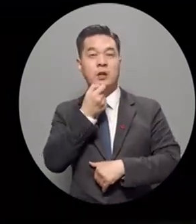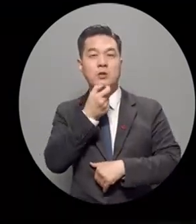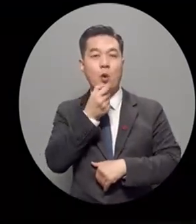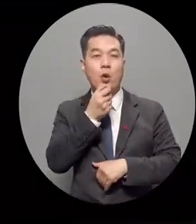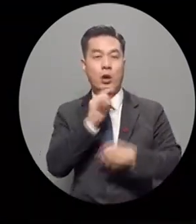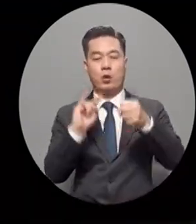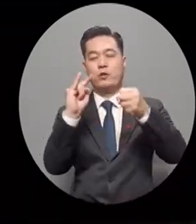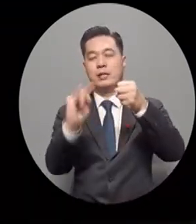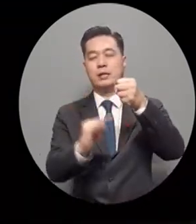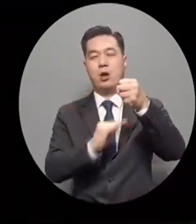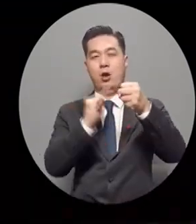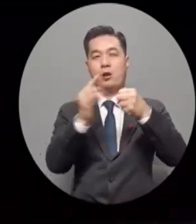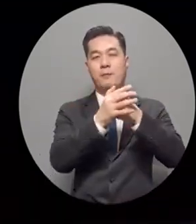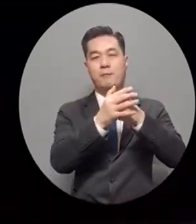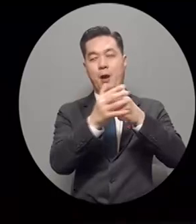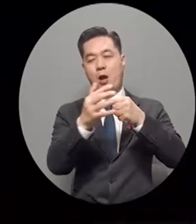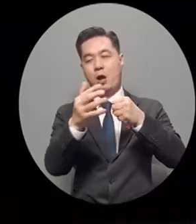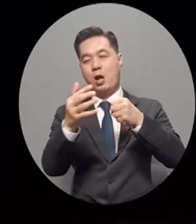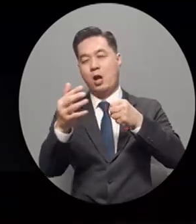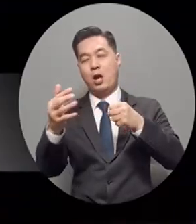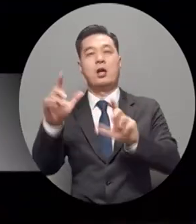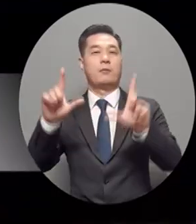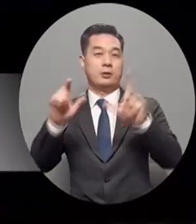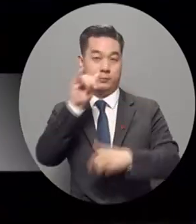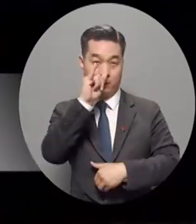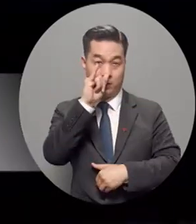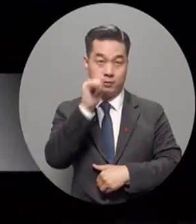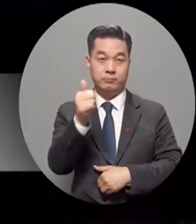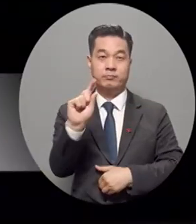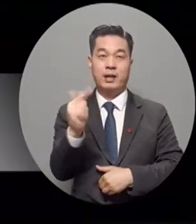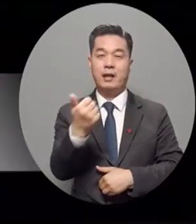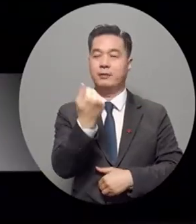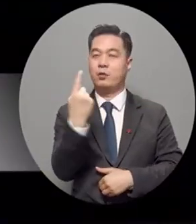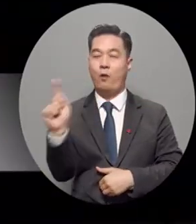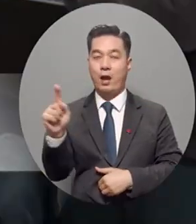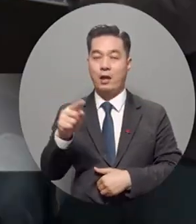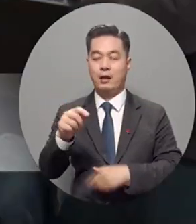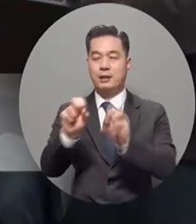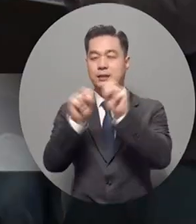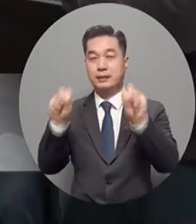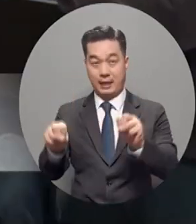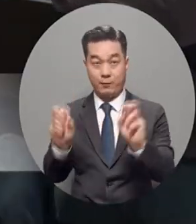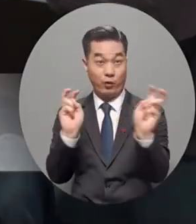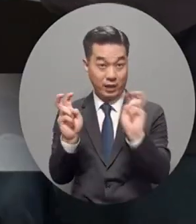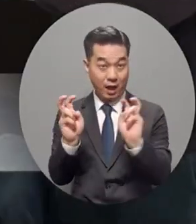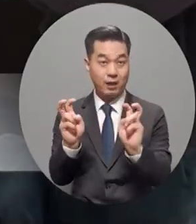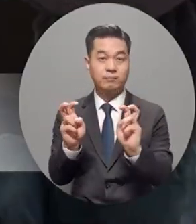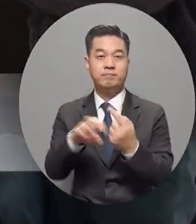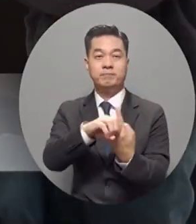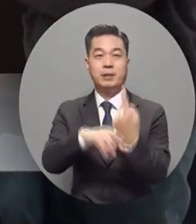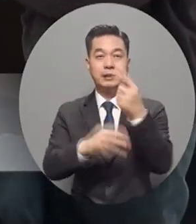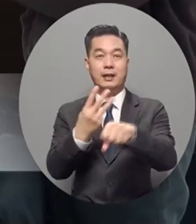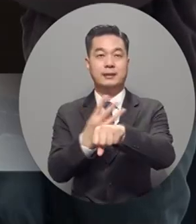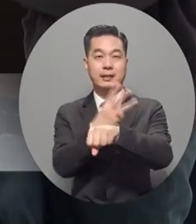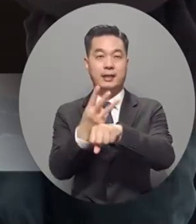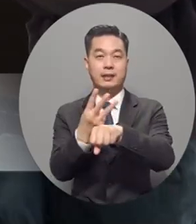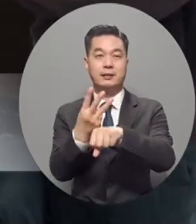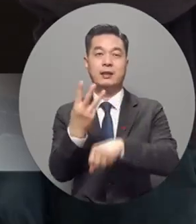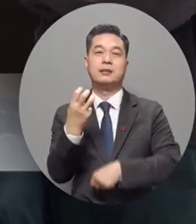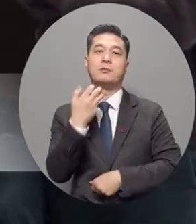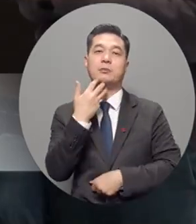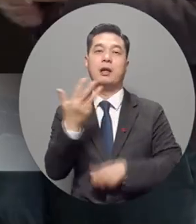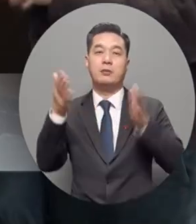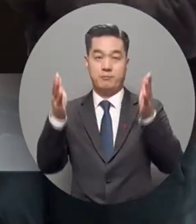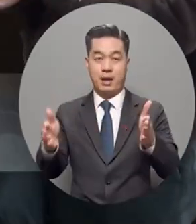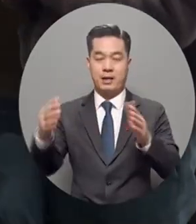분리되는 장면입니다 위성 개발사인 한화 시스템은 발사 3시간 38분 만에 위성이 지상과 양방향 교신에